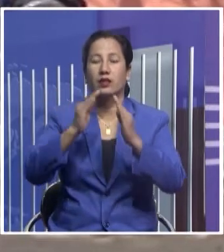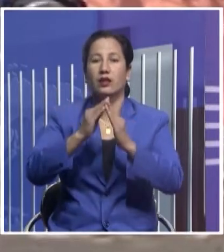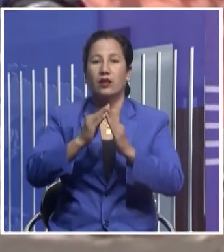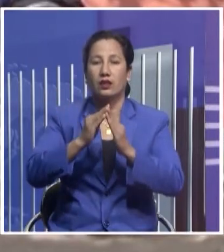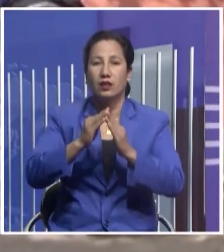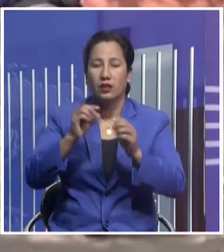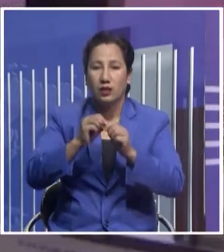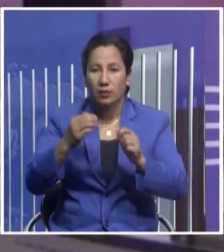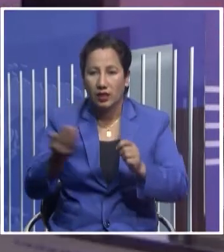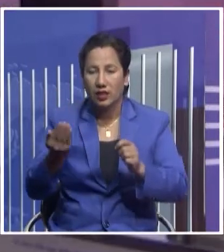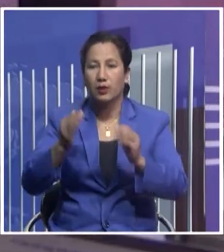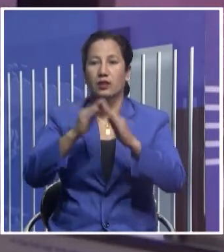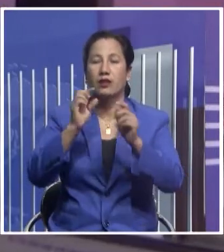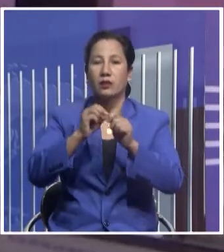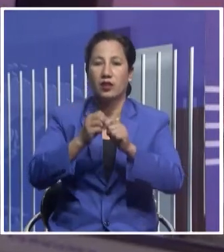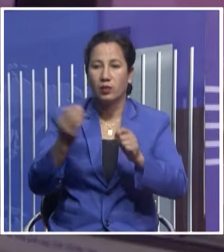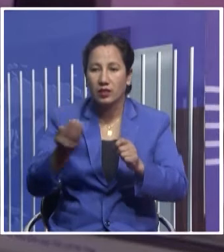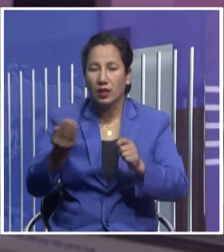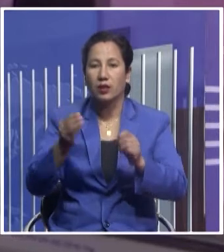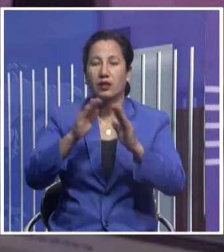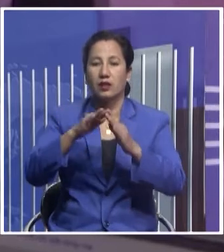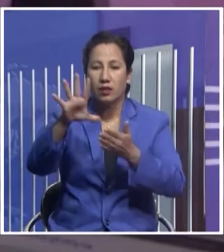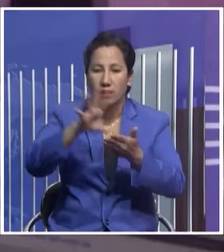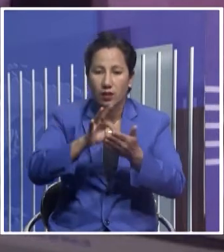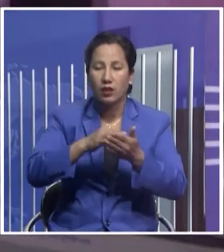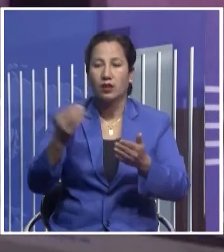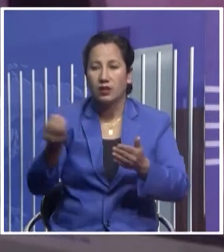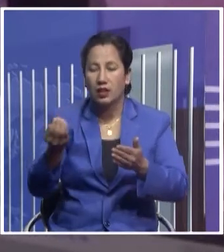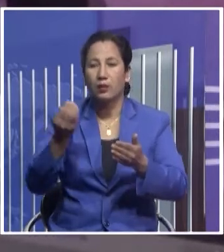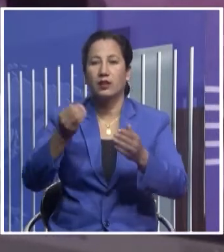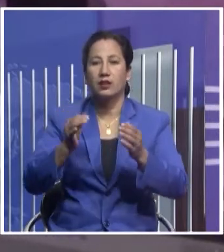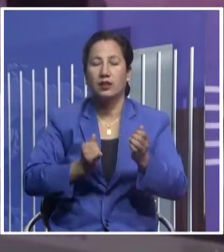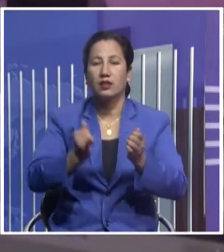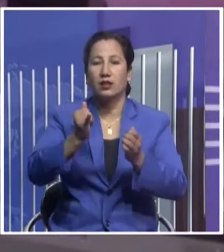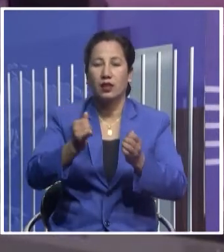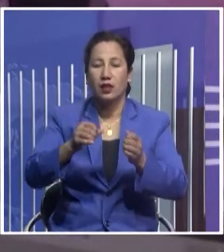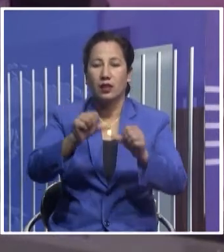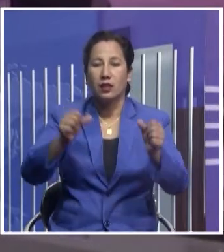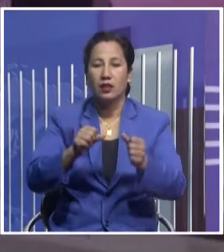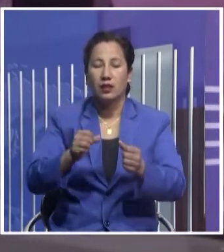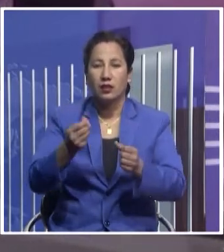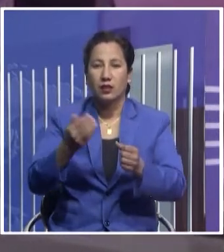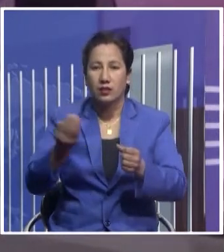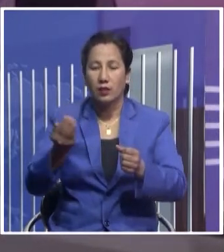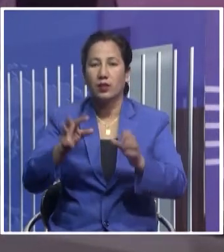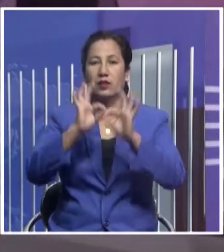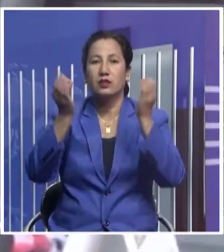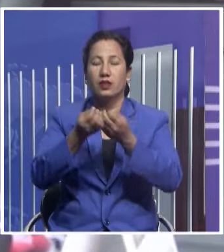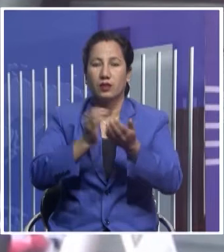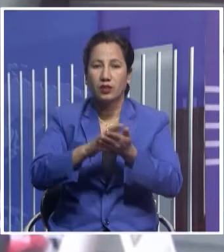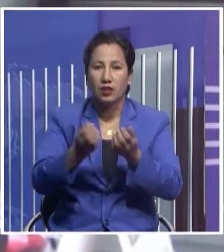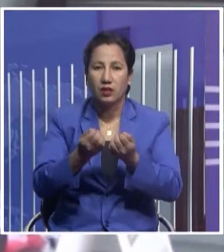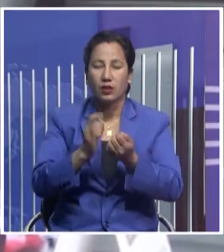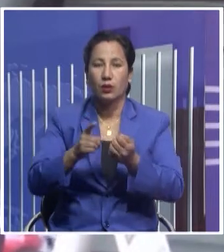सापट्टि, घर मर्मत सापट्टि, घर खरिद सापट्टि, जग्गा खरिद सापट्टि प्रयोजनार्थका लागि क्षेत्र विस्तार गरेको